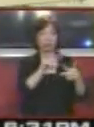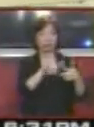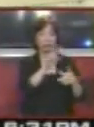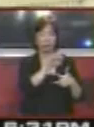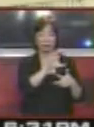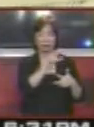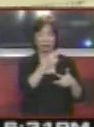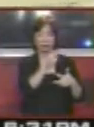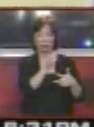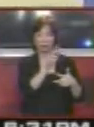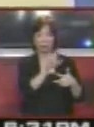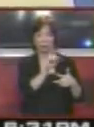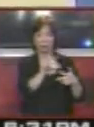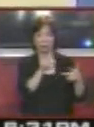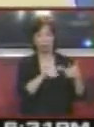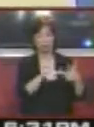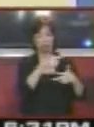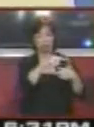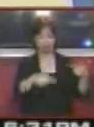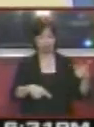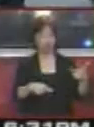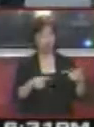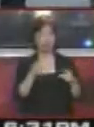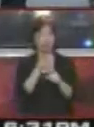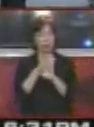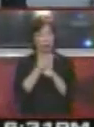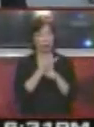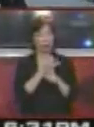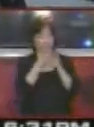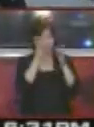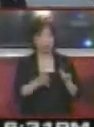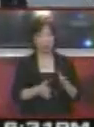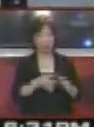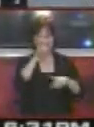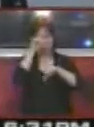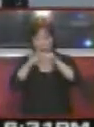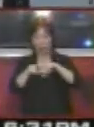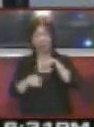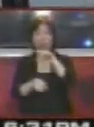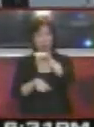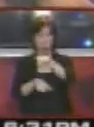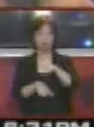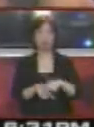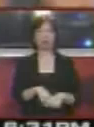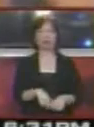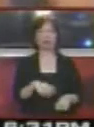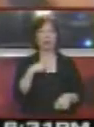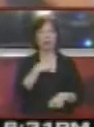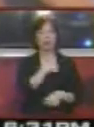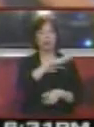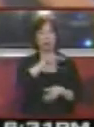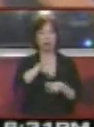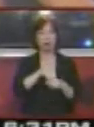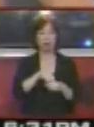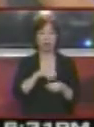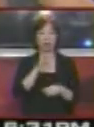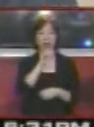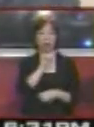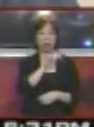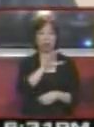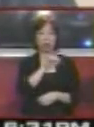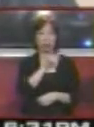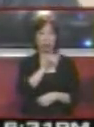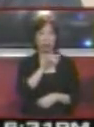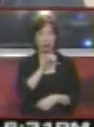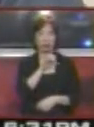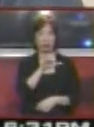Arthur Dapuyen na positibong kinilala ng caretaker ng inuupahan nilang establishmento. Membro raw sila ng Acetylene Gang